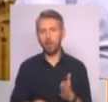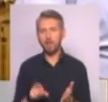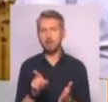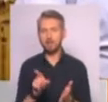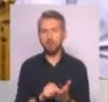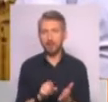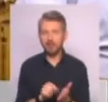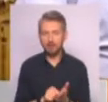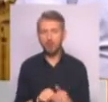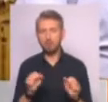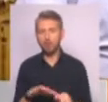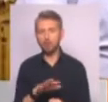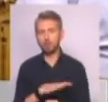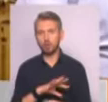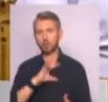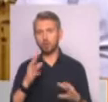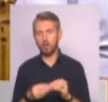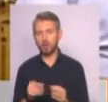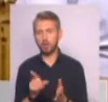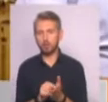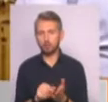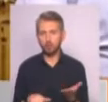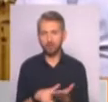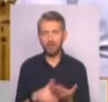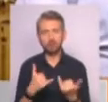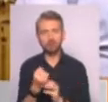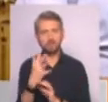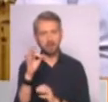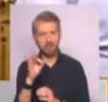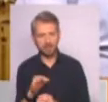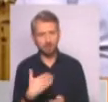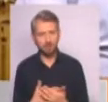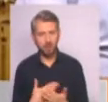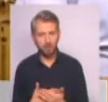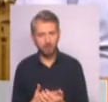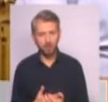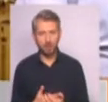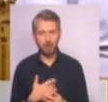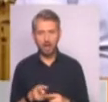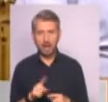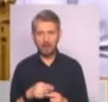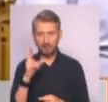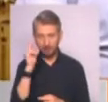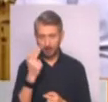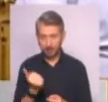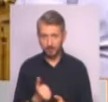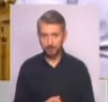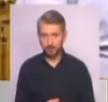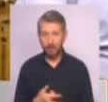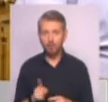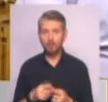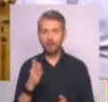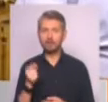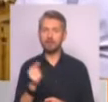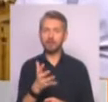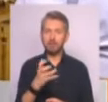пенсии, может быть, суммарная субсидия. Сейчас 15, по-моему, процентов, это цифра, да? Вот если